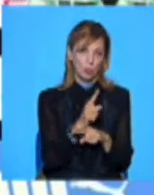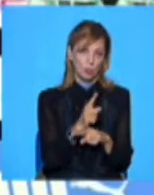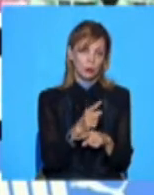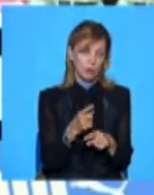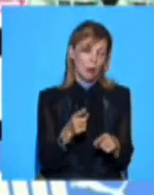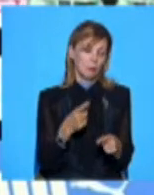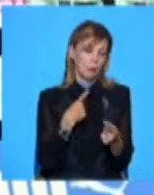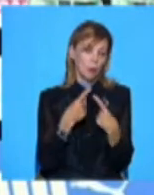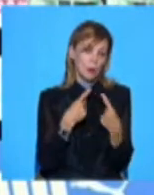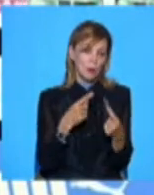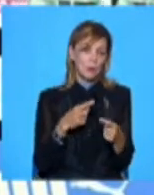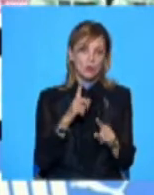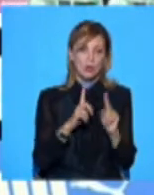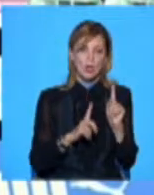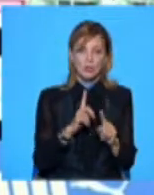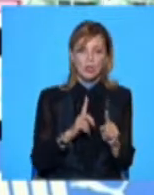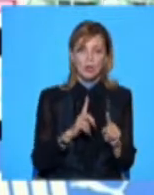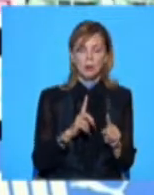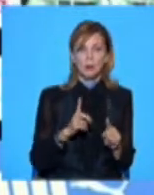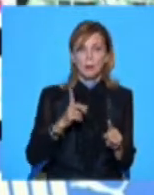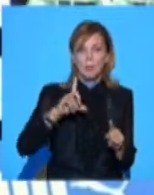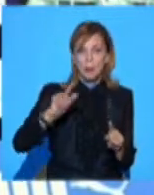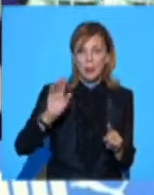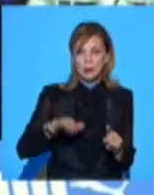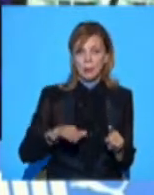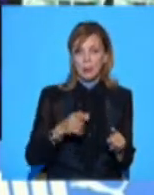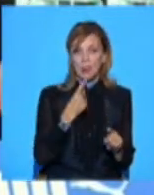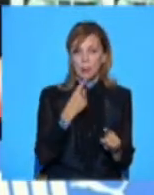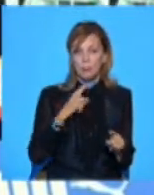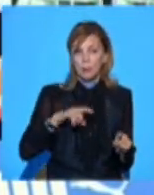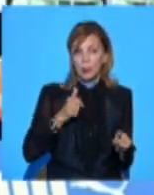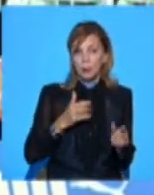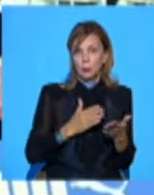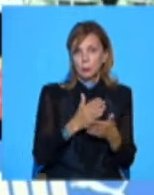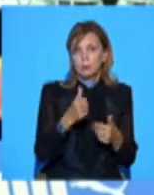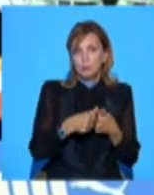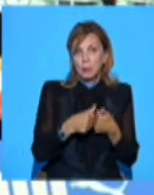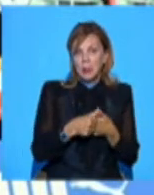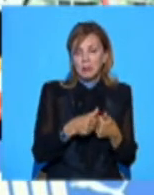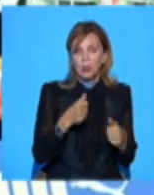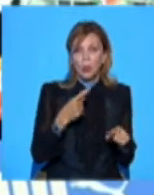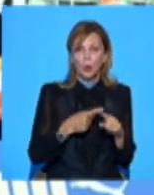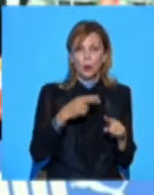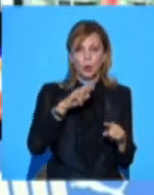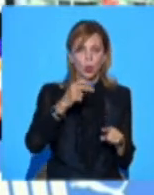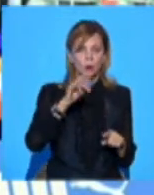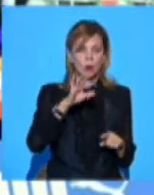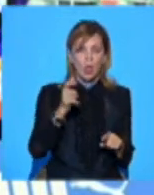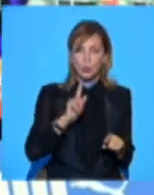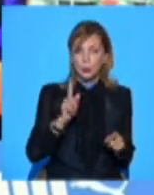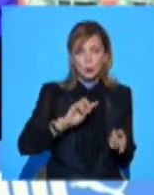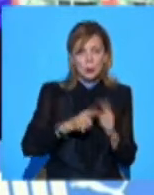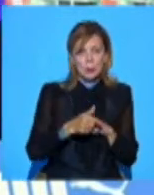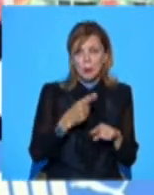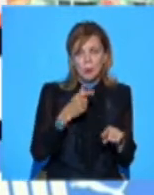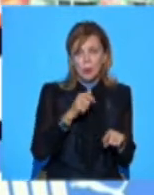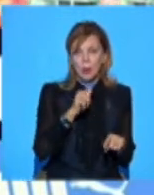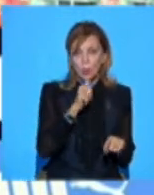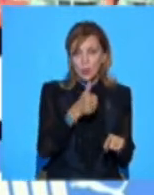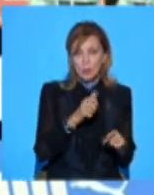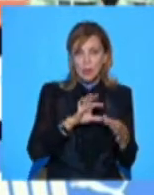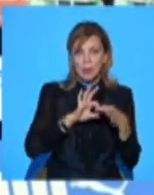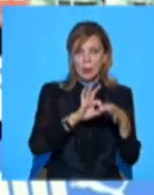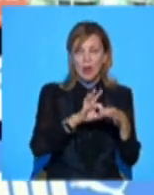ce să nu vorbesc? Și chiar dacă ar fi să plec de la Craiova, eu tot prieten cu Mihai Rotaru voi fi. Deci nu schimbă cu nimic relația dintre